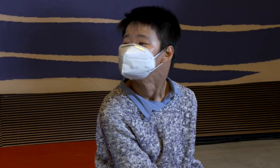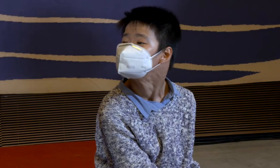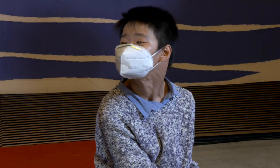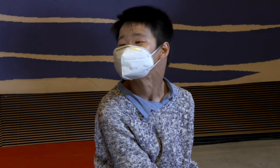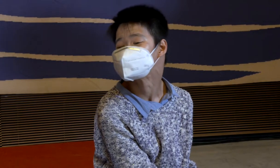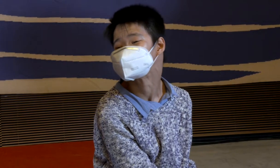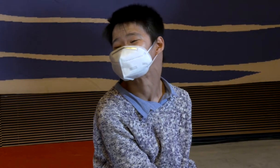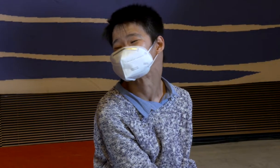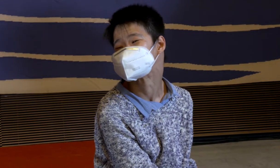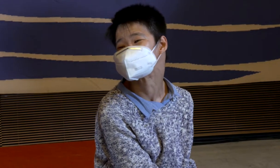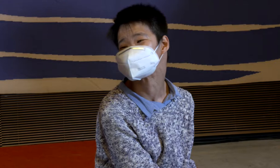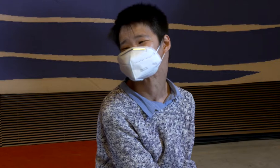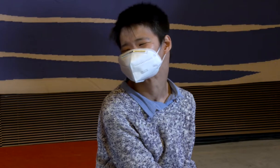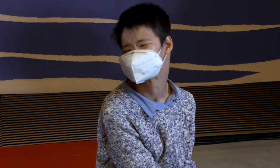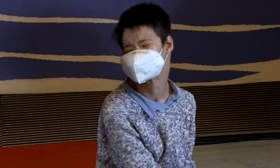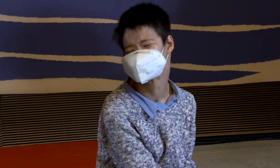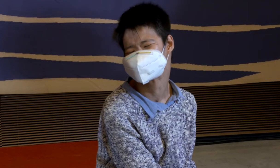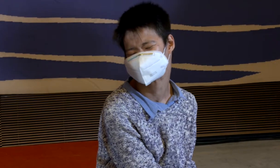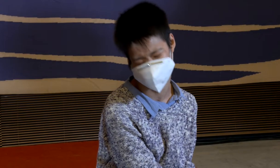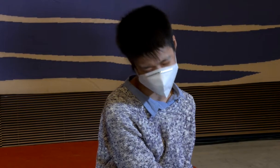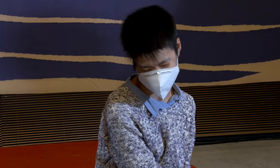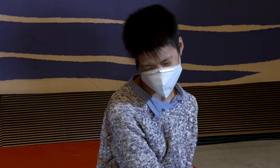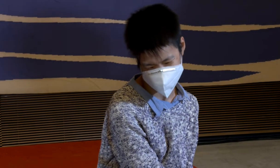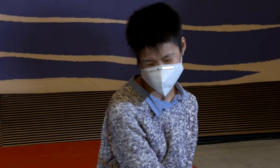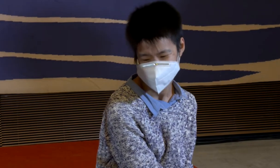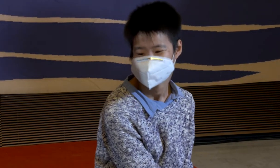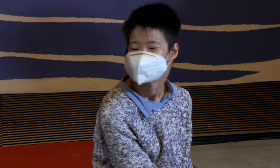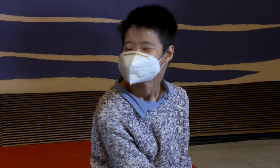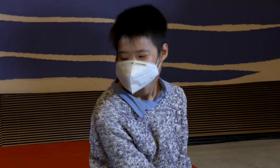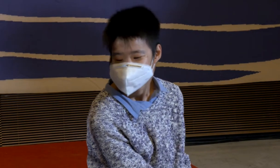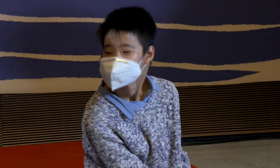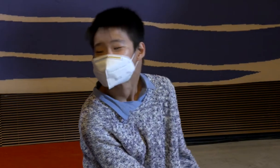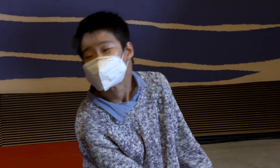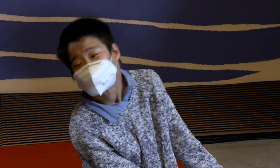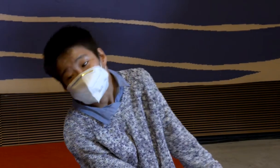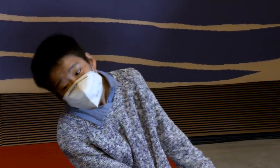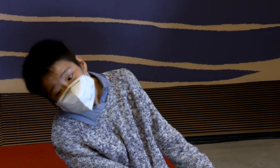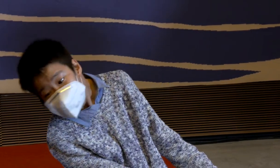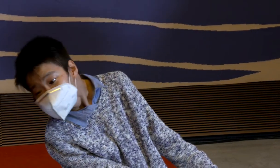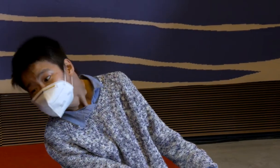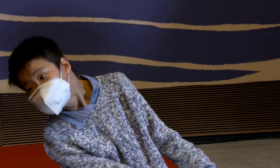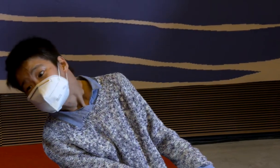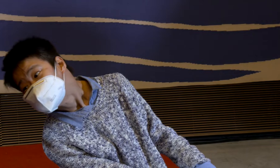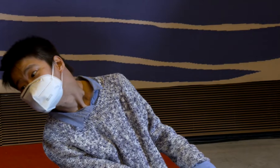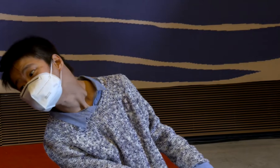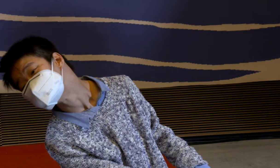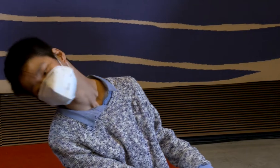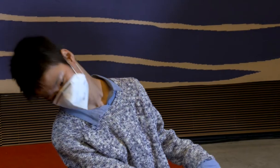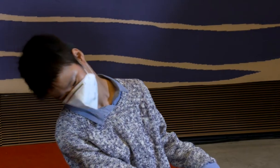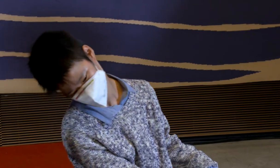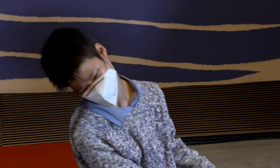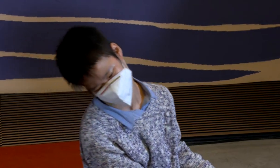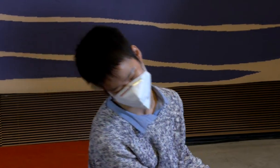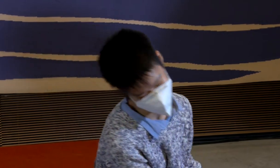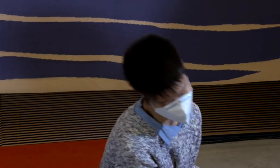production artistique selon une seule lecture prédéfinie, souvent médicale. On parle de danse-thérapie,